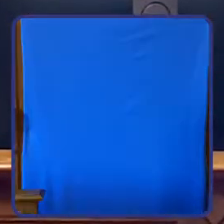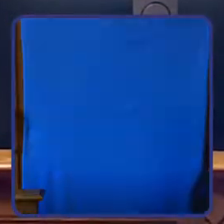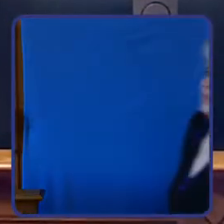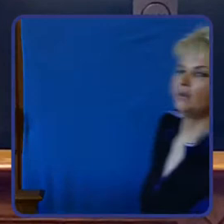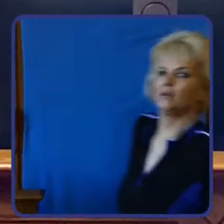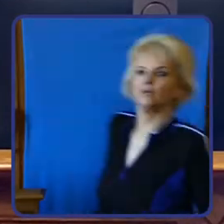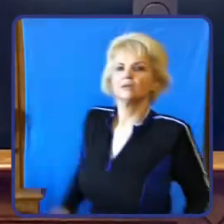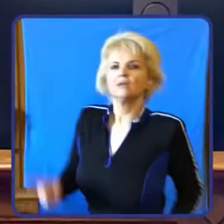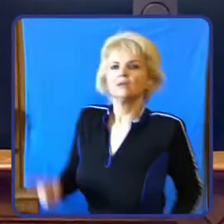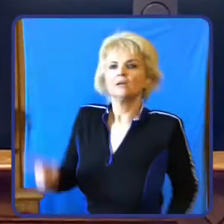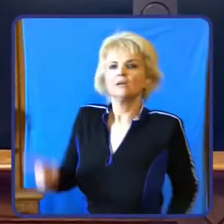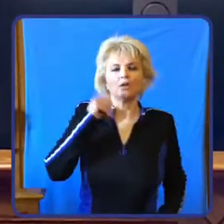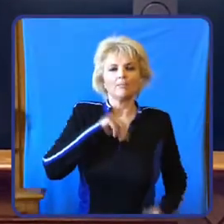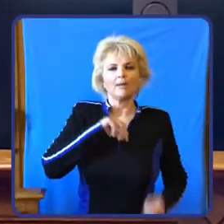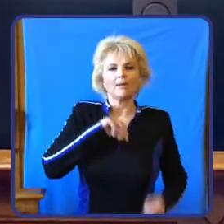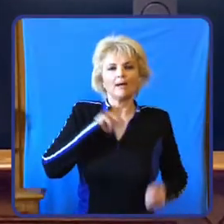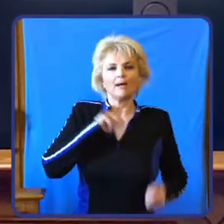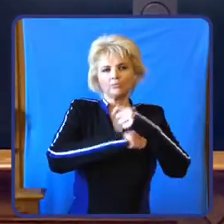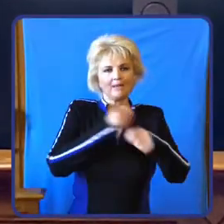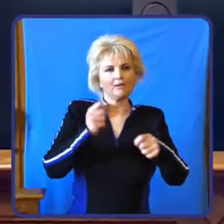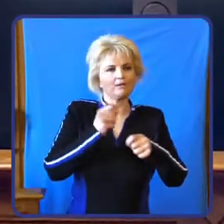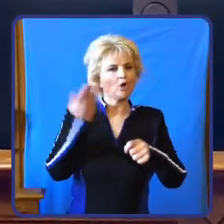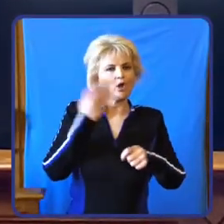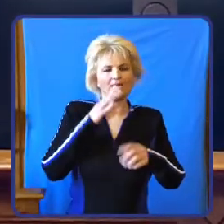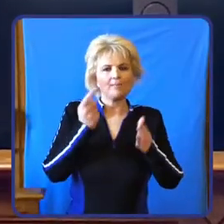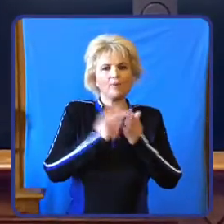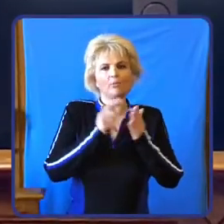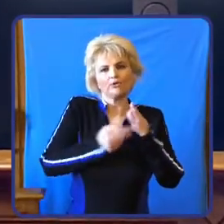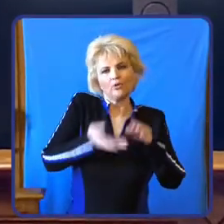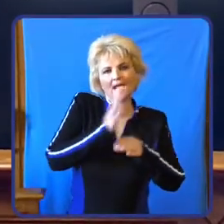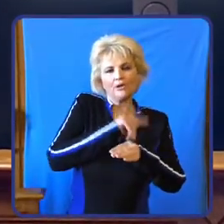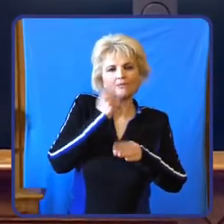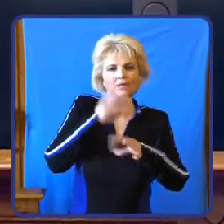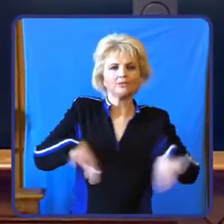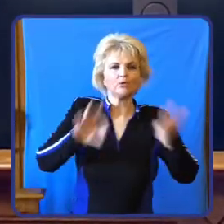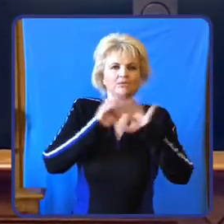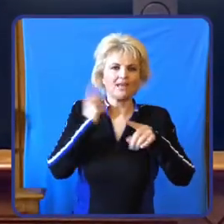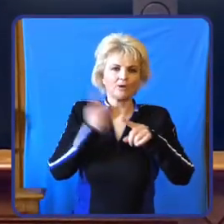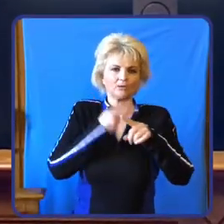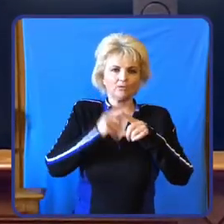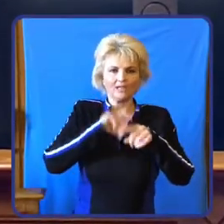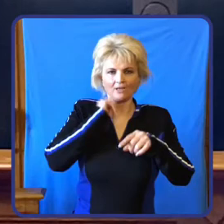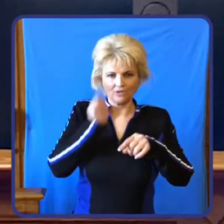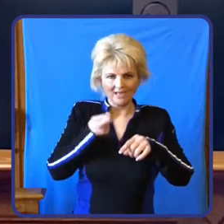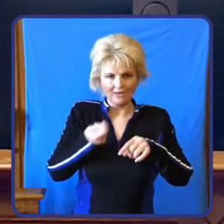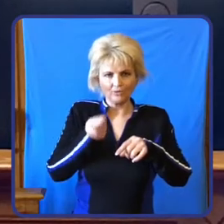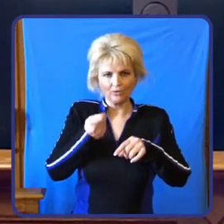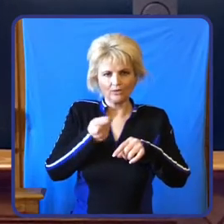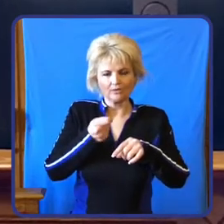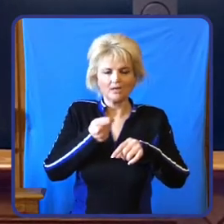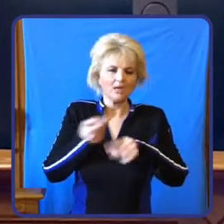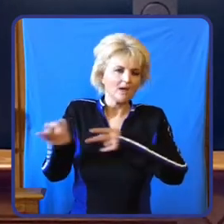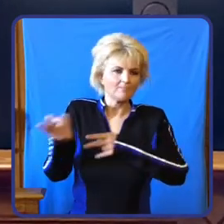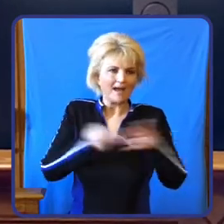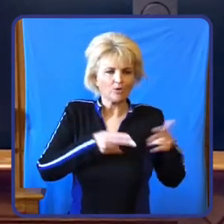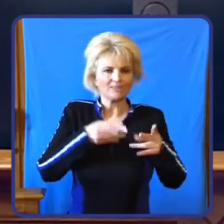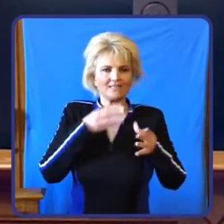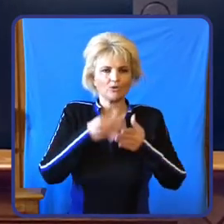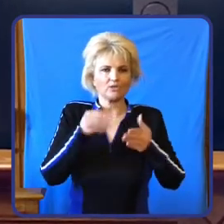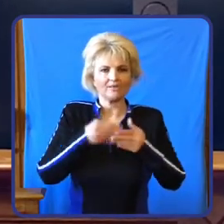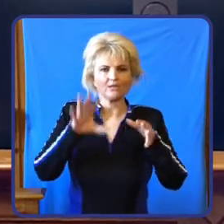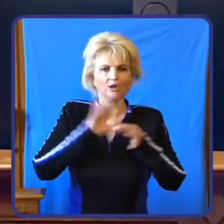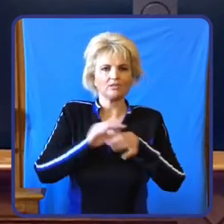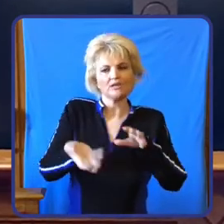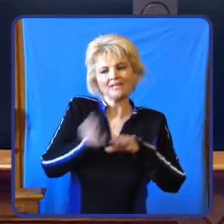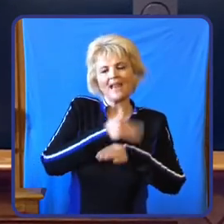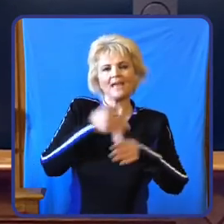Tamás csak megoldja azt, hogy ha nem is a napirend előtt, de az országos politikát sikerül becsempésznie itt a költségvetés ürügyén. Az elején